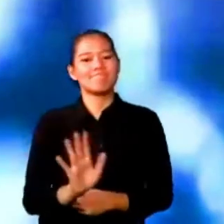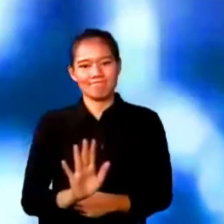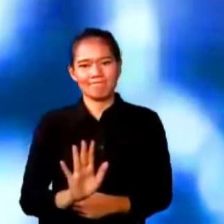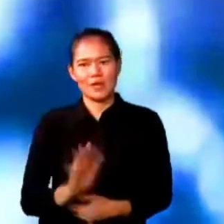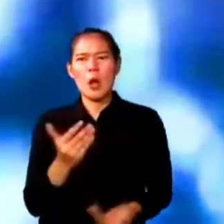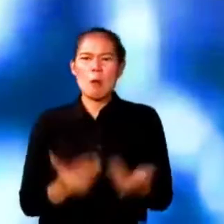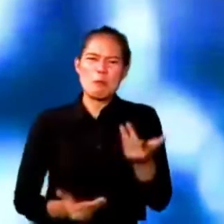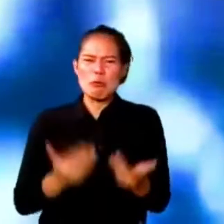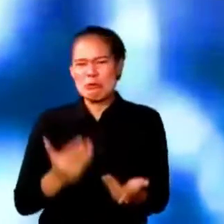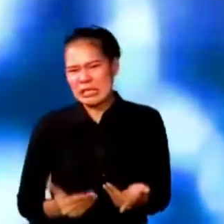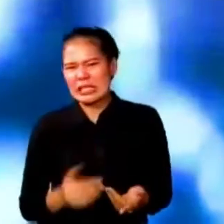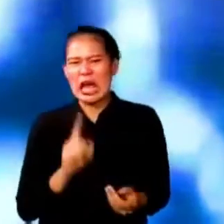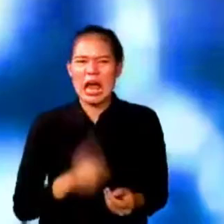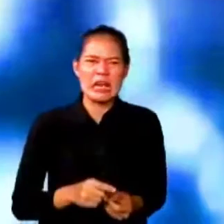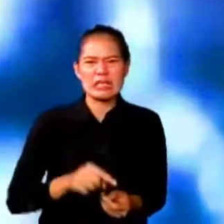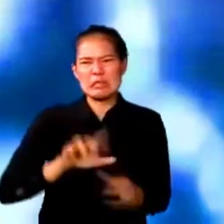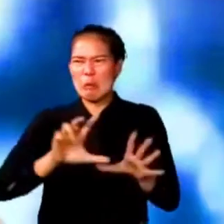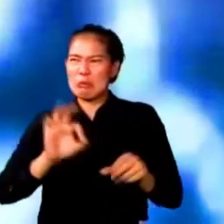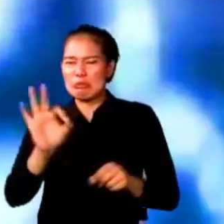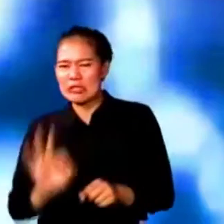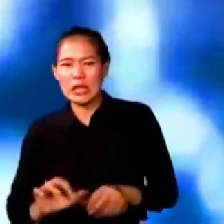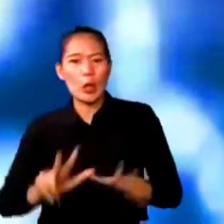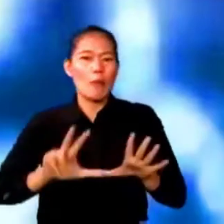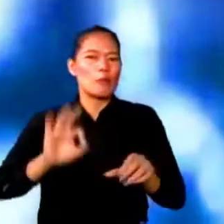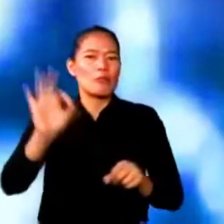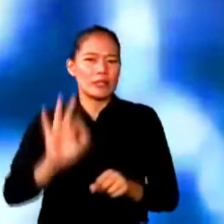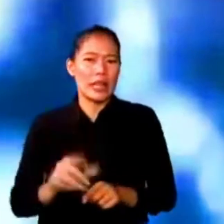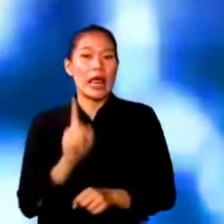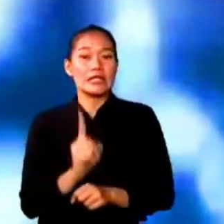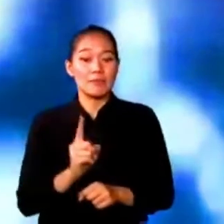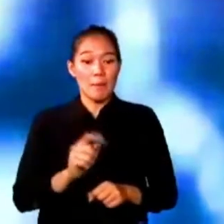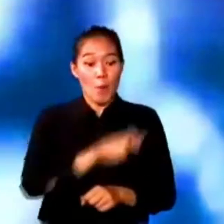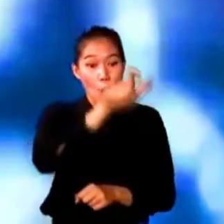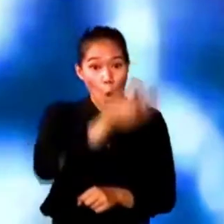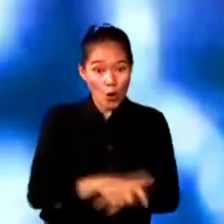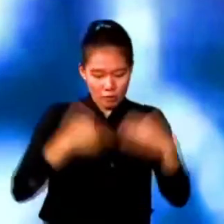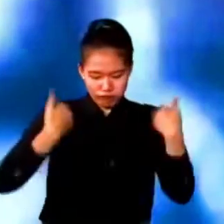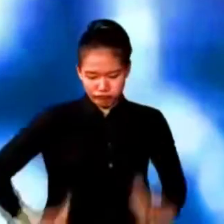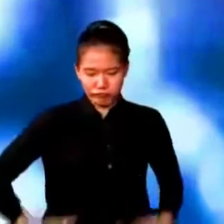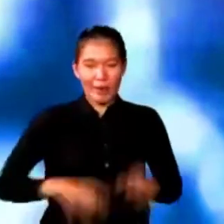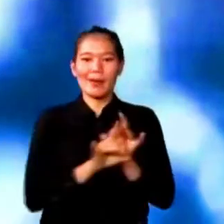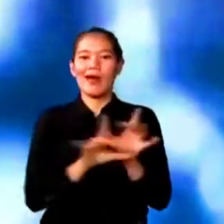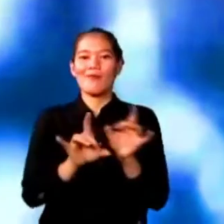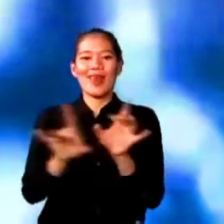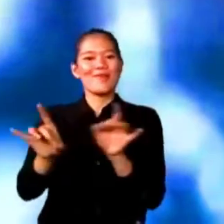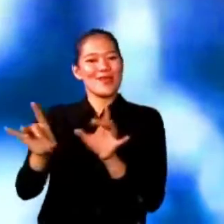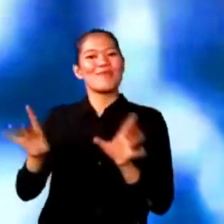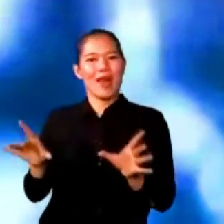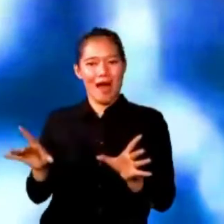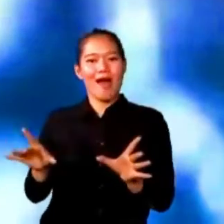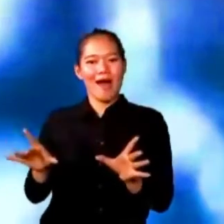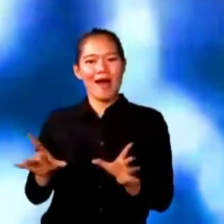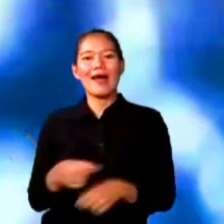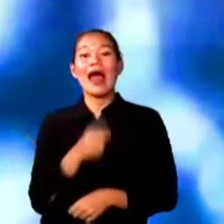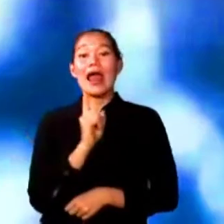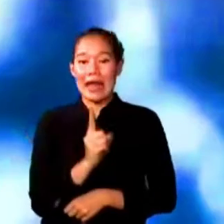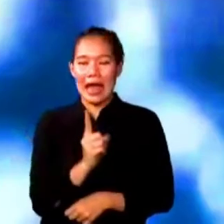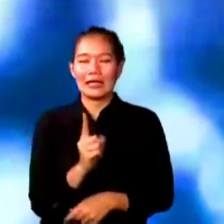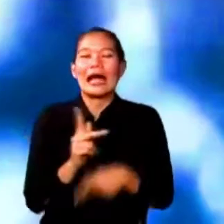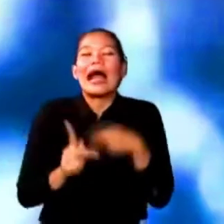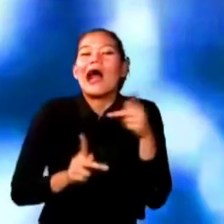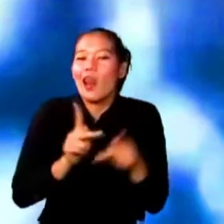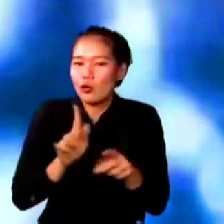nah yang 18 bersel satu 90% Karena tiap orang membentuk antibodinya berbeda-beda dalam tubuhnya nah